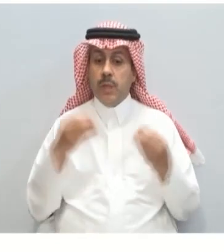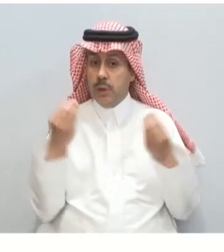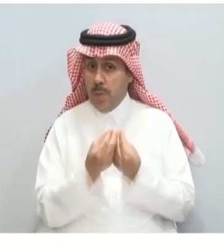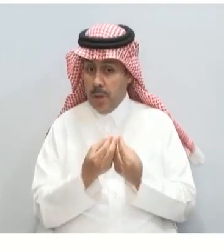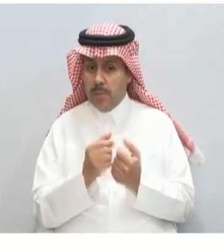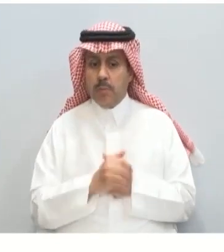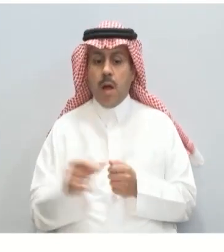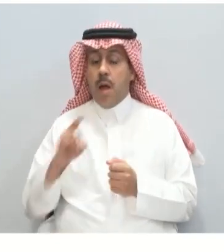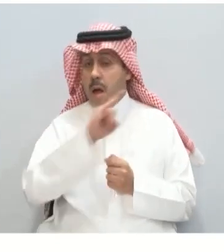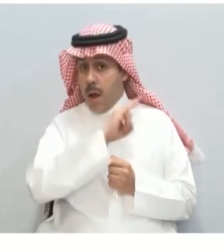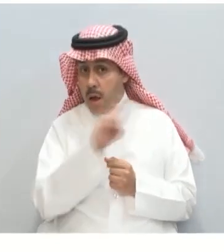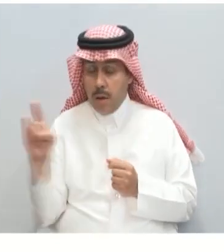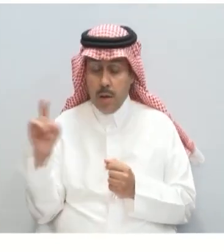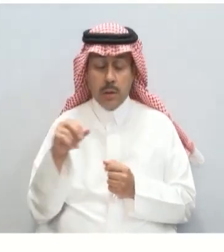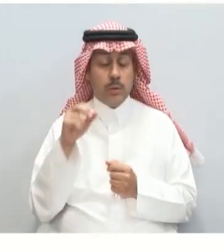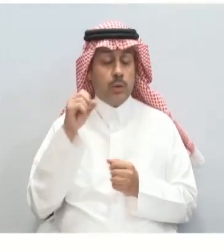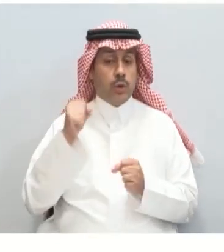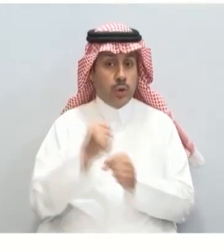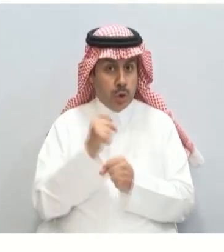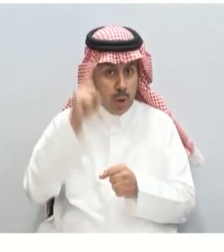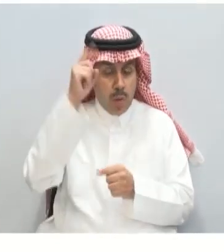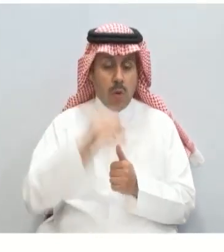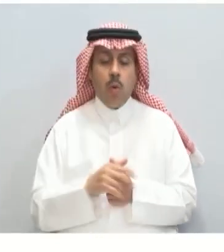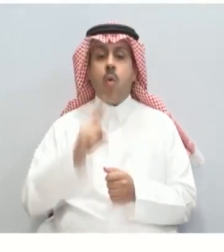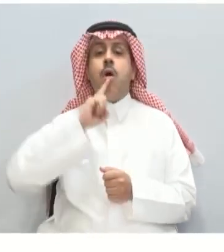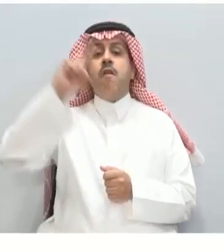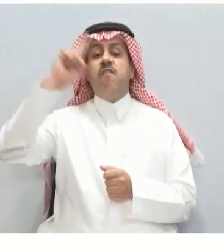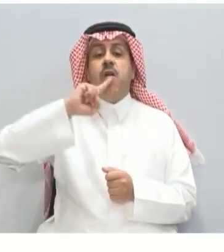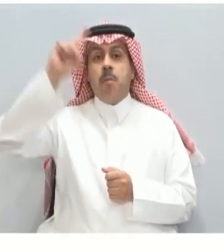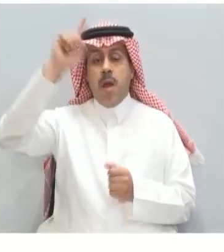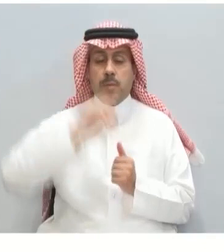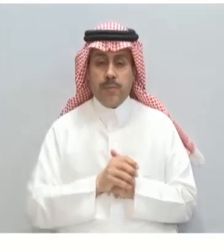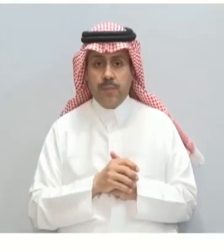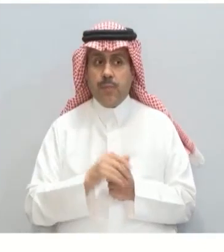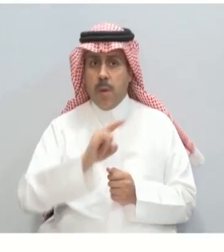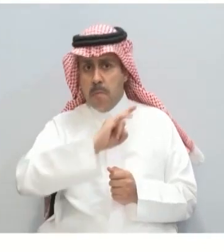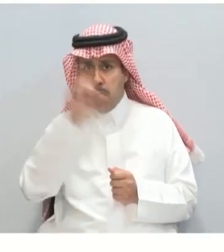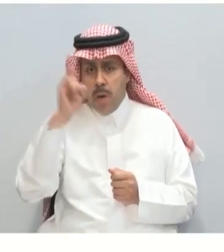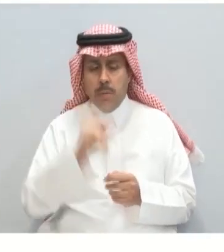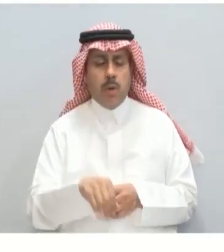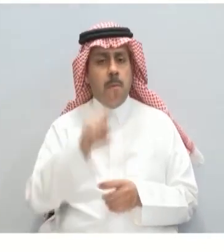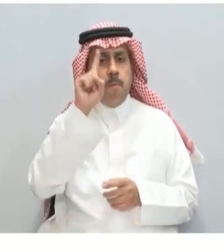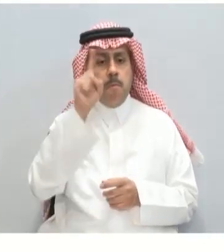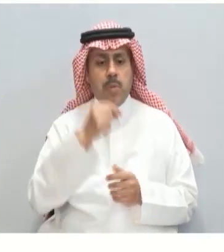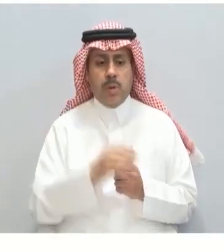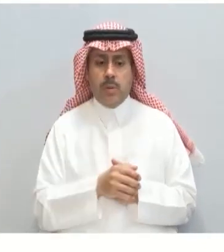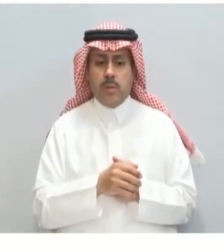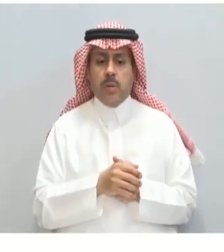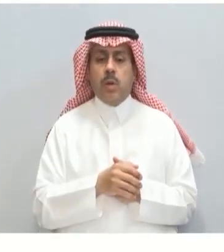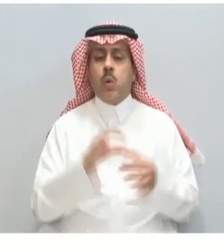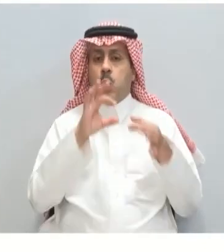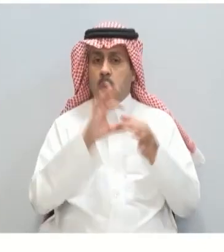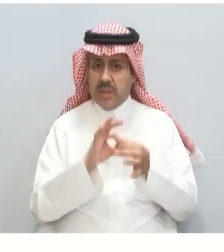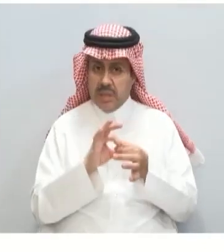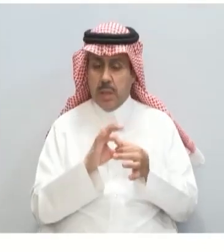الجامع بينهما الا تجعلوا حلفهم بالله تعالى مانعا لكم من البر وصله